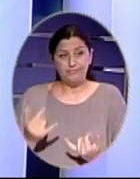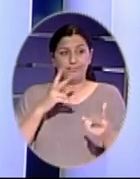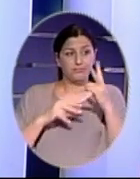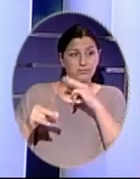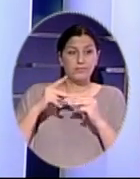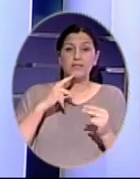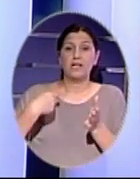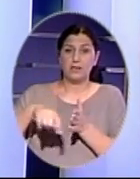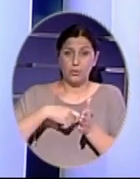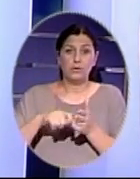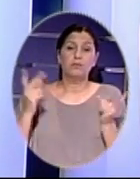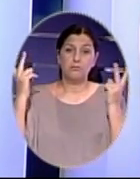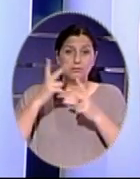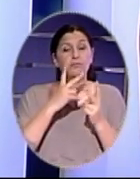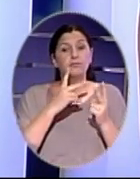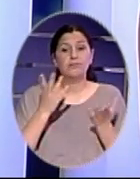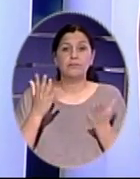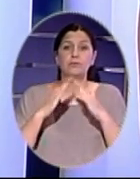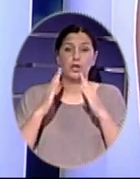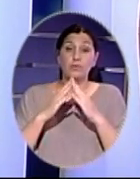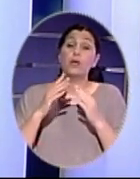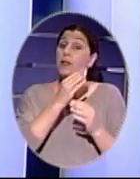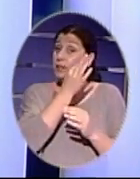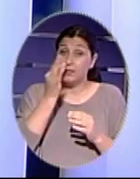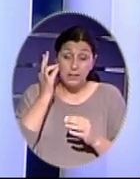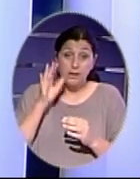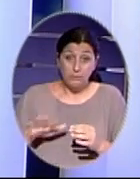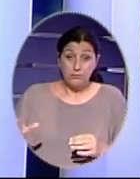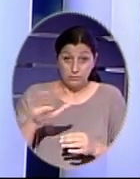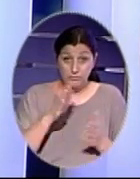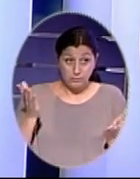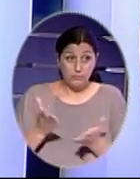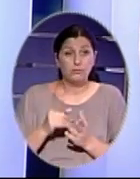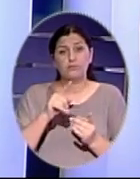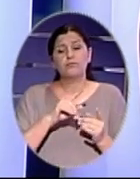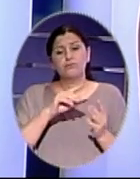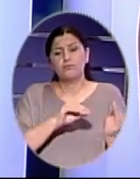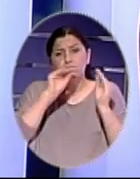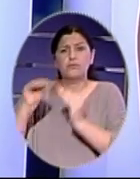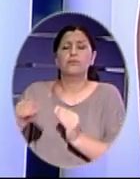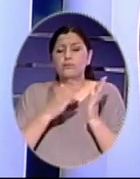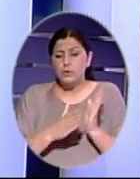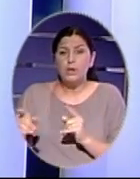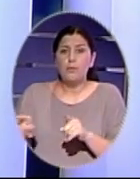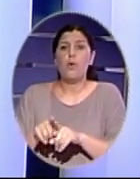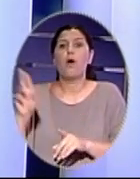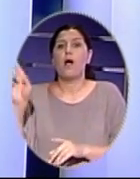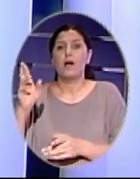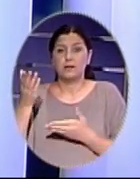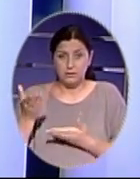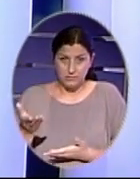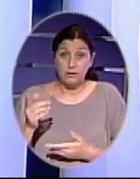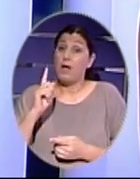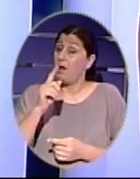בתיקונים ליישום התוכנית להסדרת ההתיישבות של הבדואים בנגב, שזה במילים פשוטות לכנס אותם ליישובים מסודרים כמו רהט למשל.